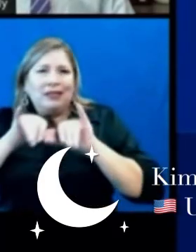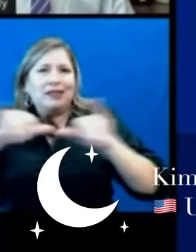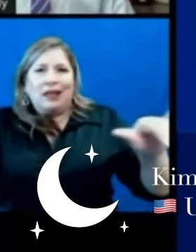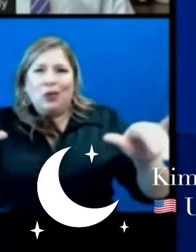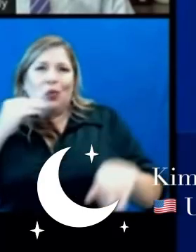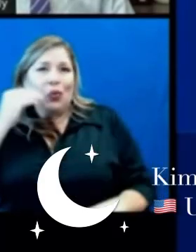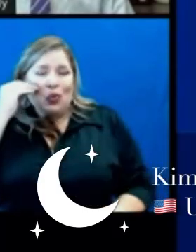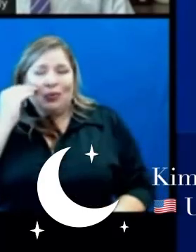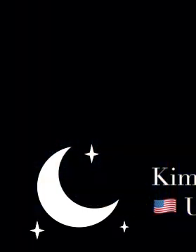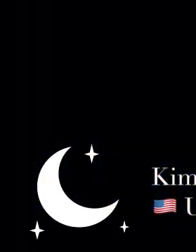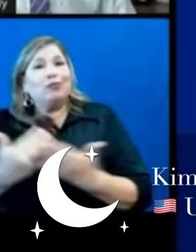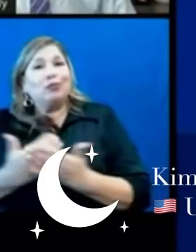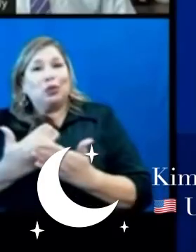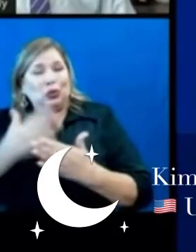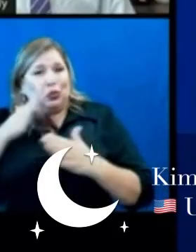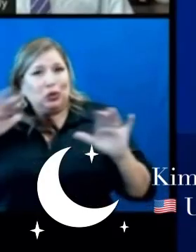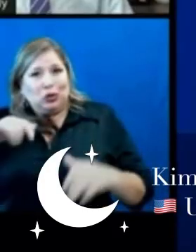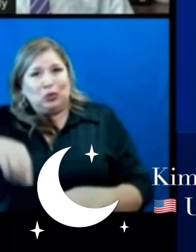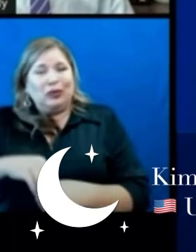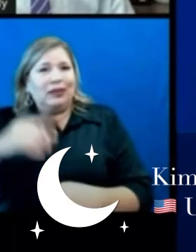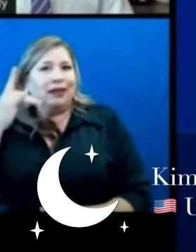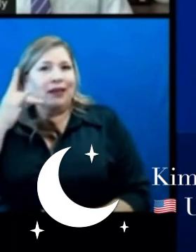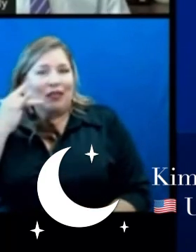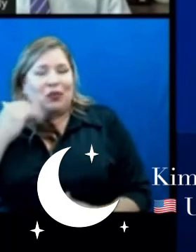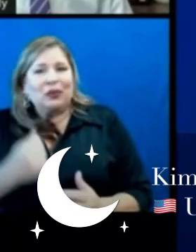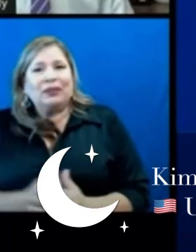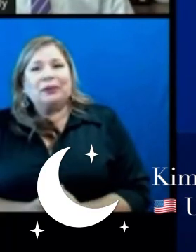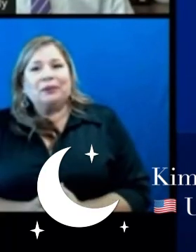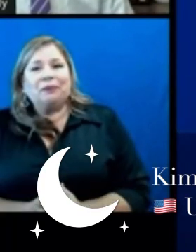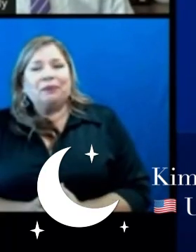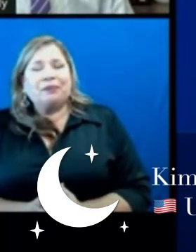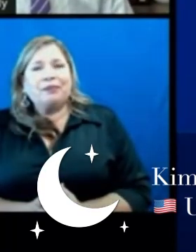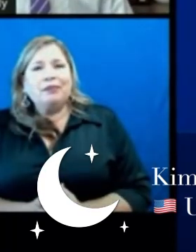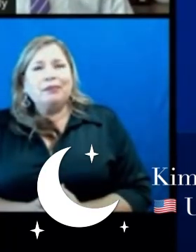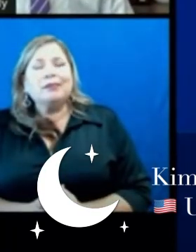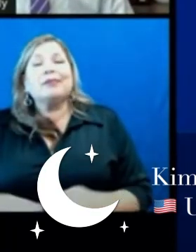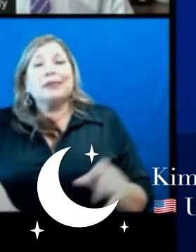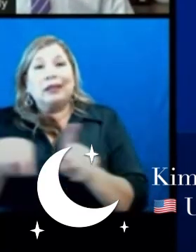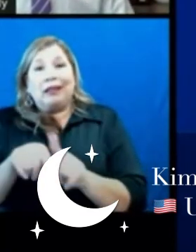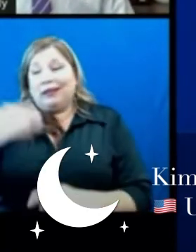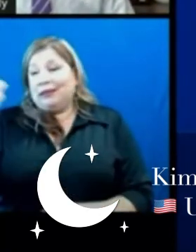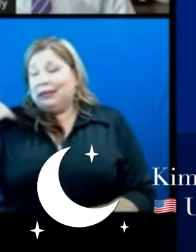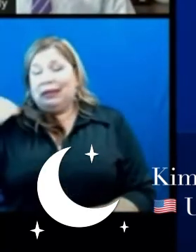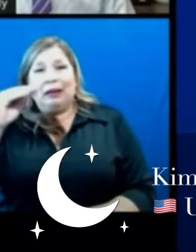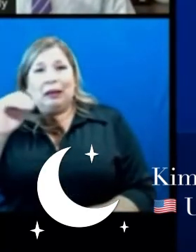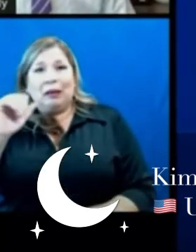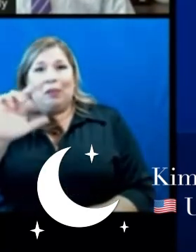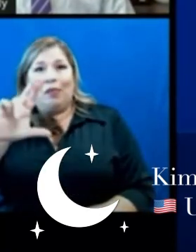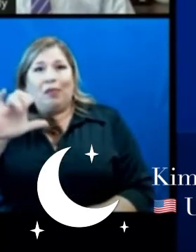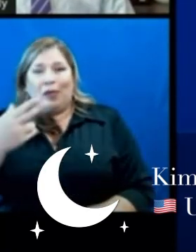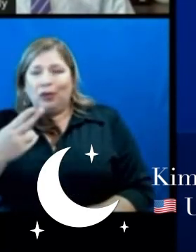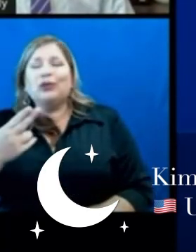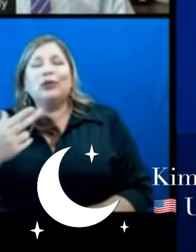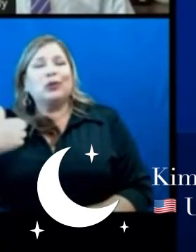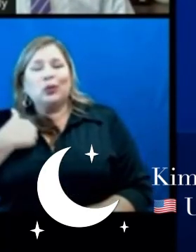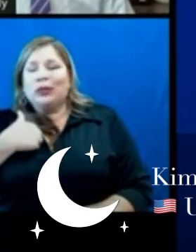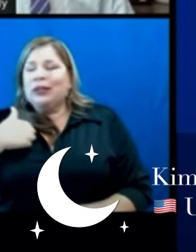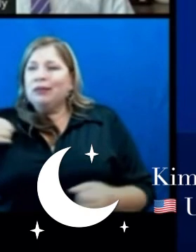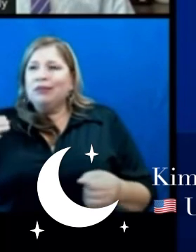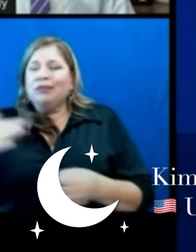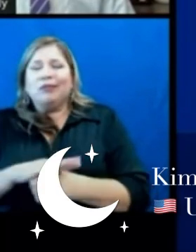sanvan optional cendagyl torah và Imperial có thể được yêu cầu thực hiện các hãng chế sớm